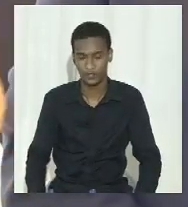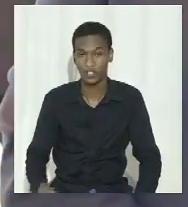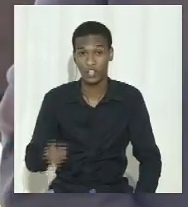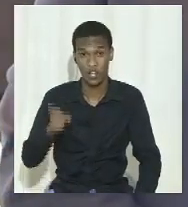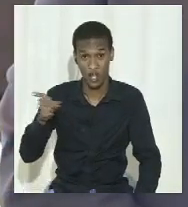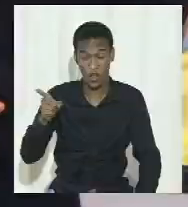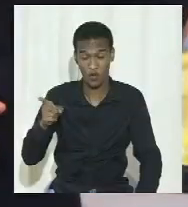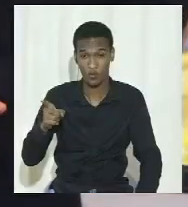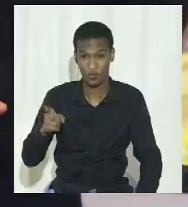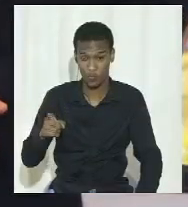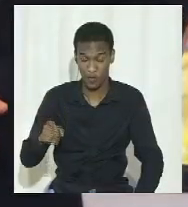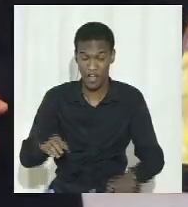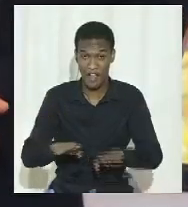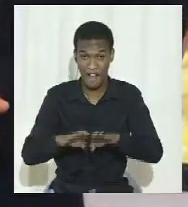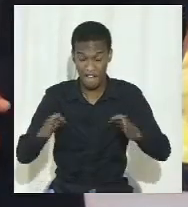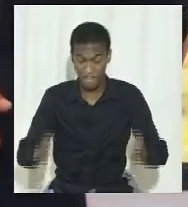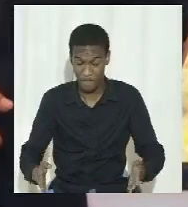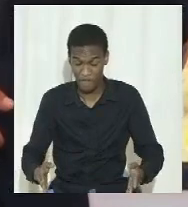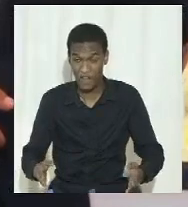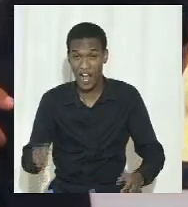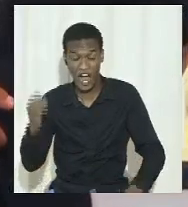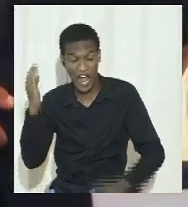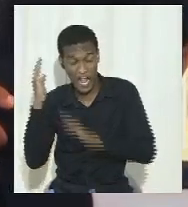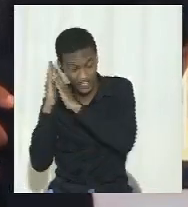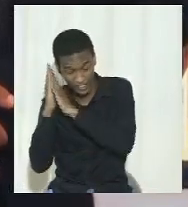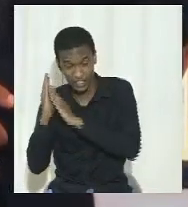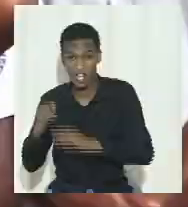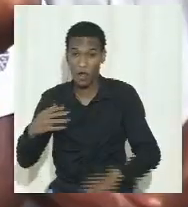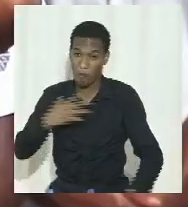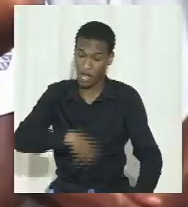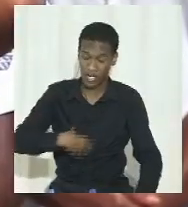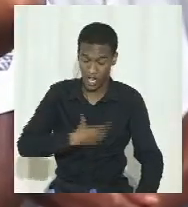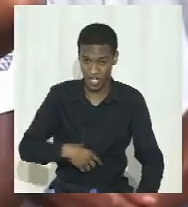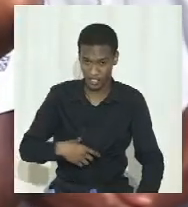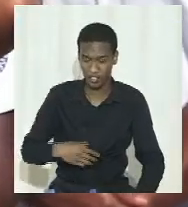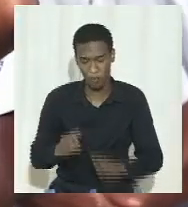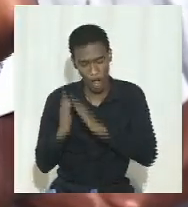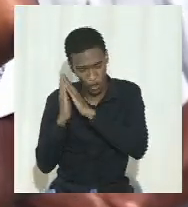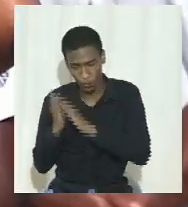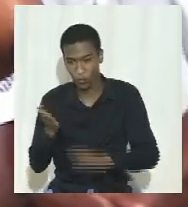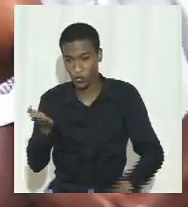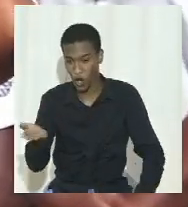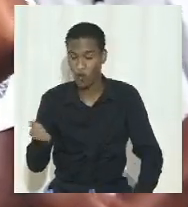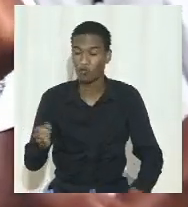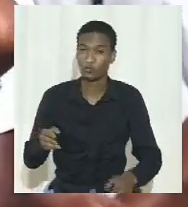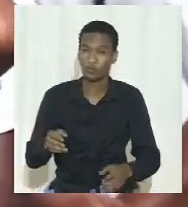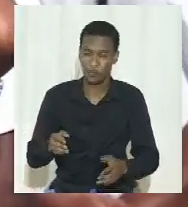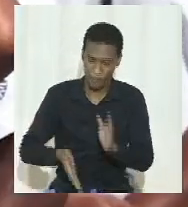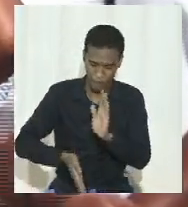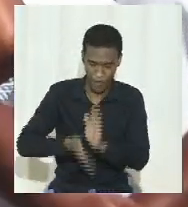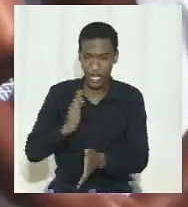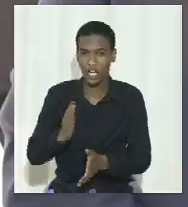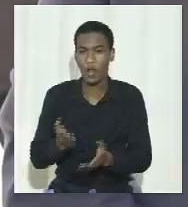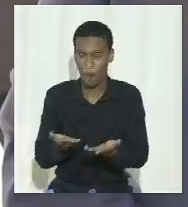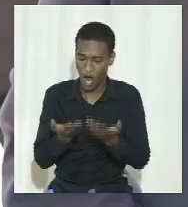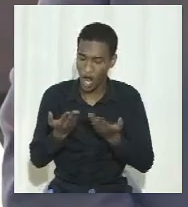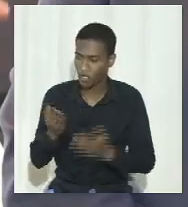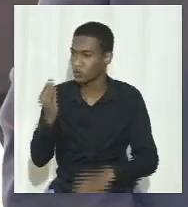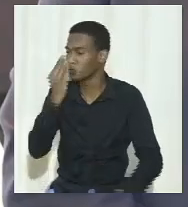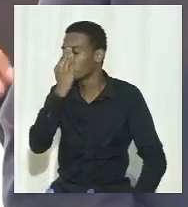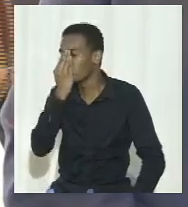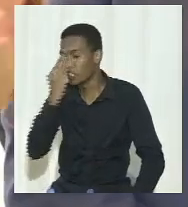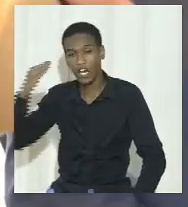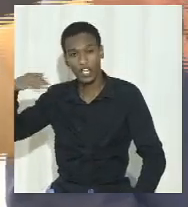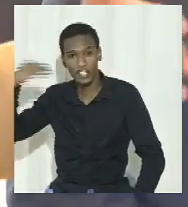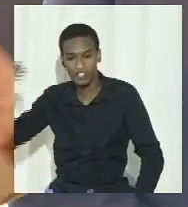eo andoham-pandriana ny marary ny tuyau sy ny oxygène tonga dia mahazo oxygène avy hatrany fa tsy